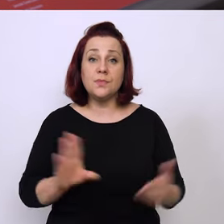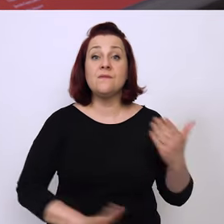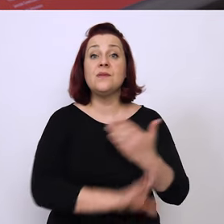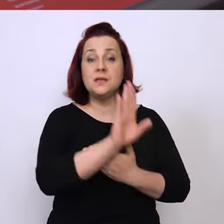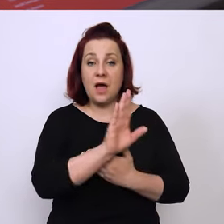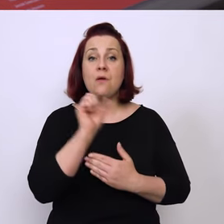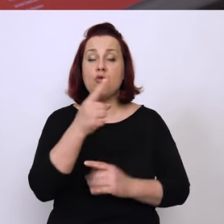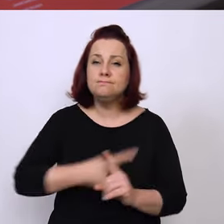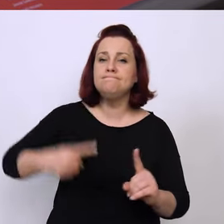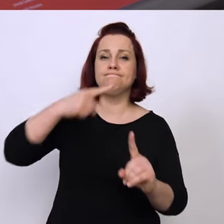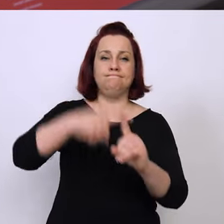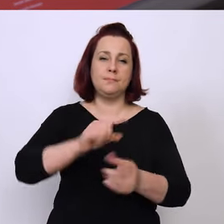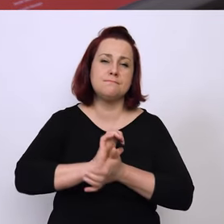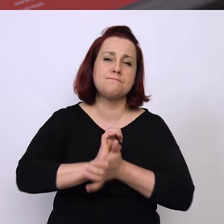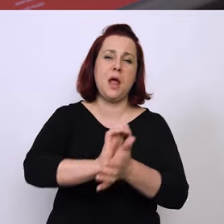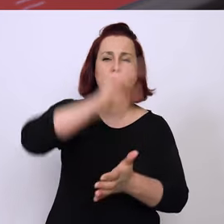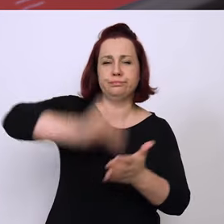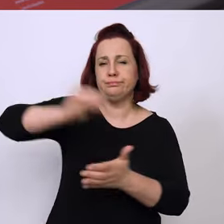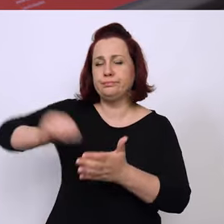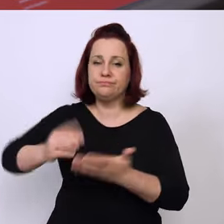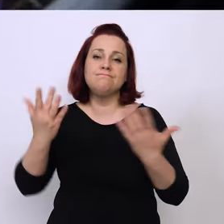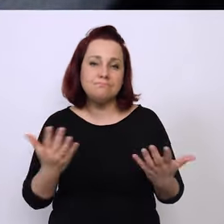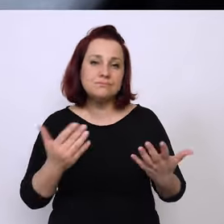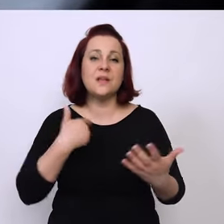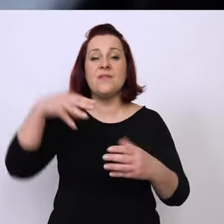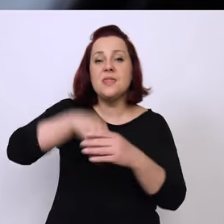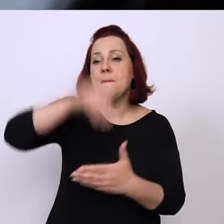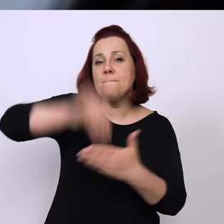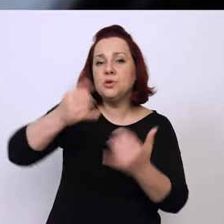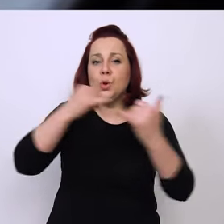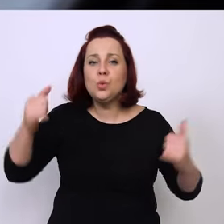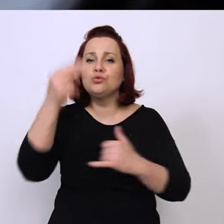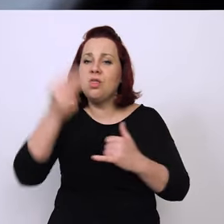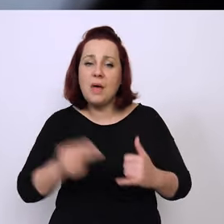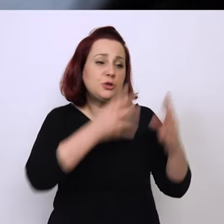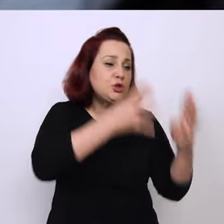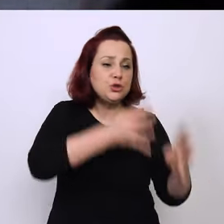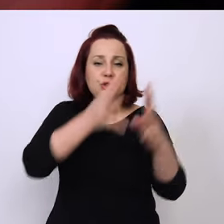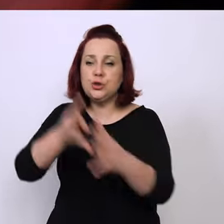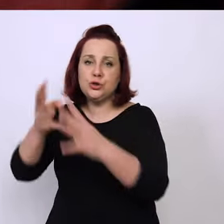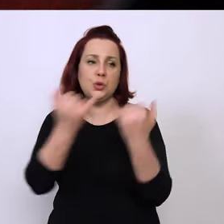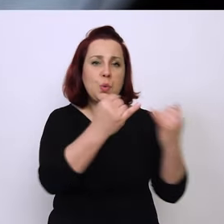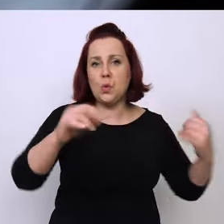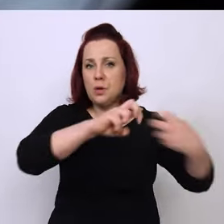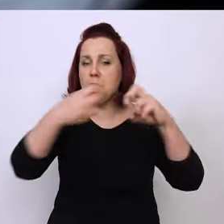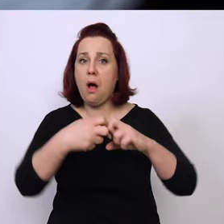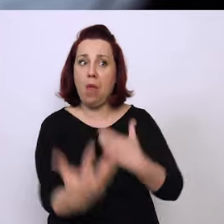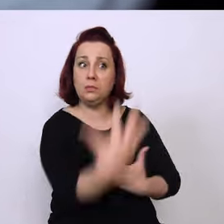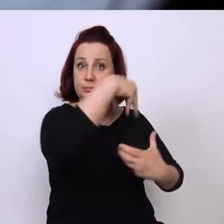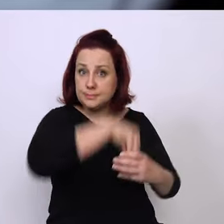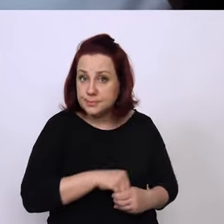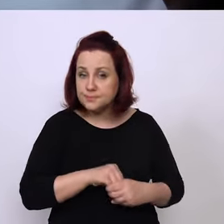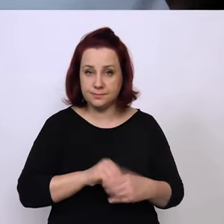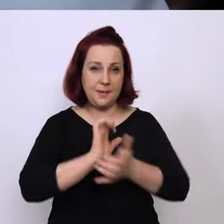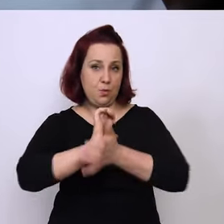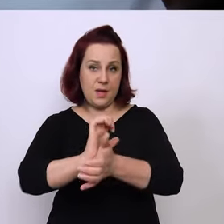wystawie towarzyszy Obszerna publikacja jak zwykle obejmująca s jeżeli omawiające przedstawione na wystawie